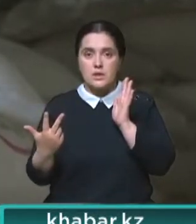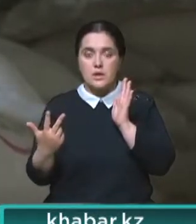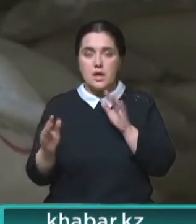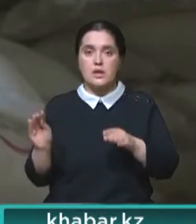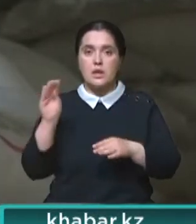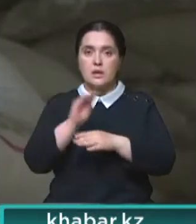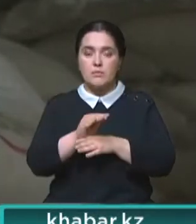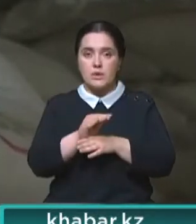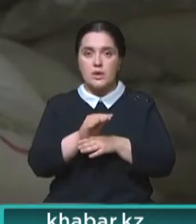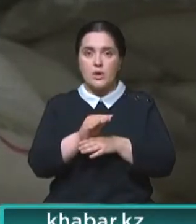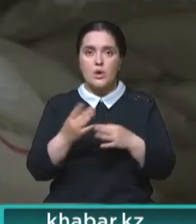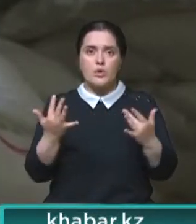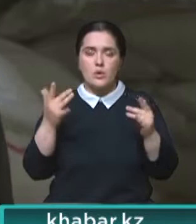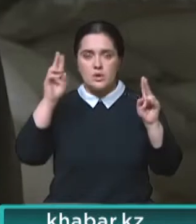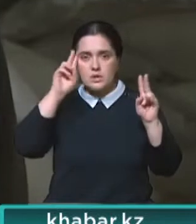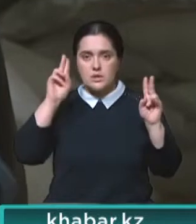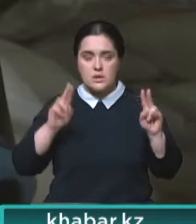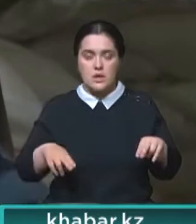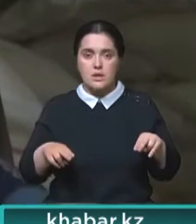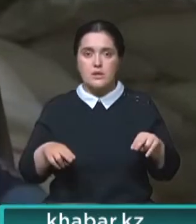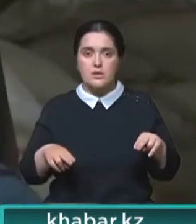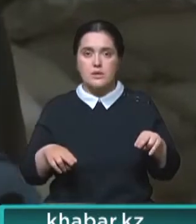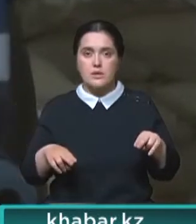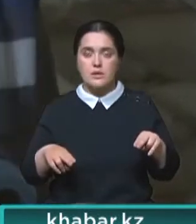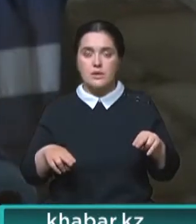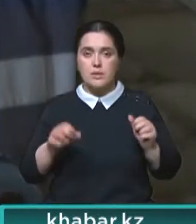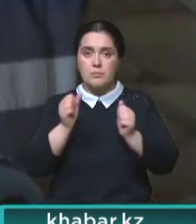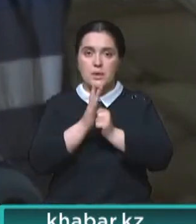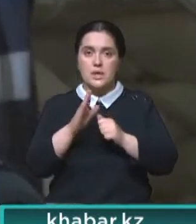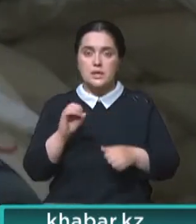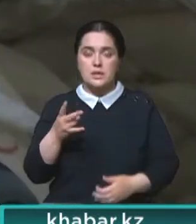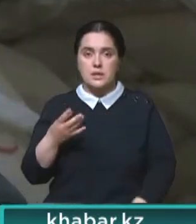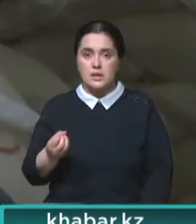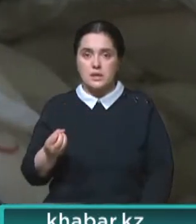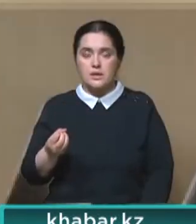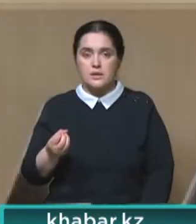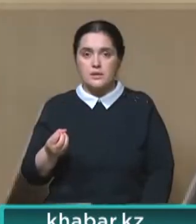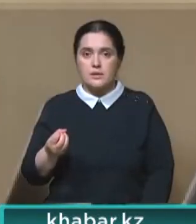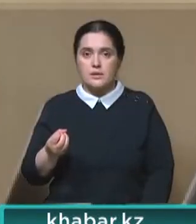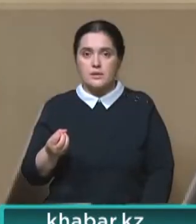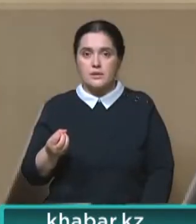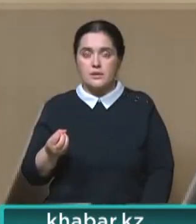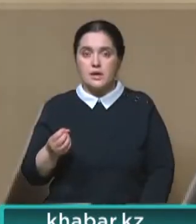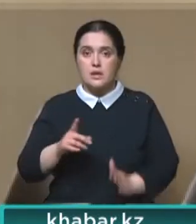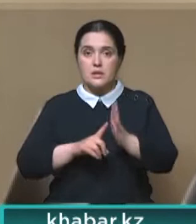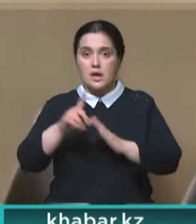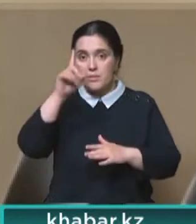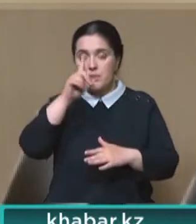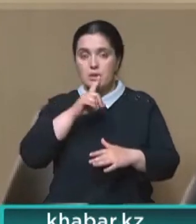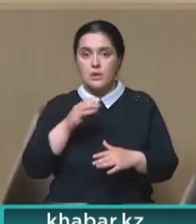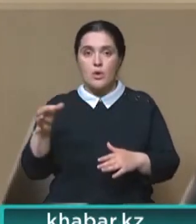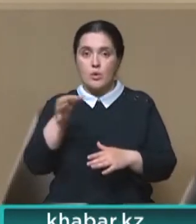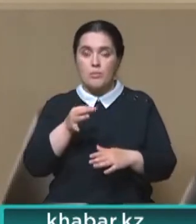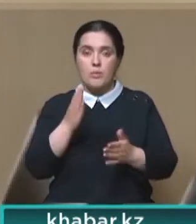Надбавка там, не знаю, сколько они там добавляют. 15 тенге, наверное, от силы максимум. Только с начала месяца в область